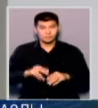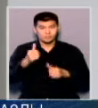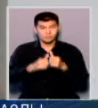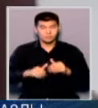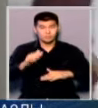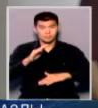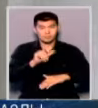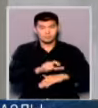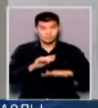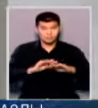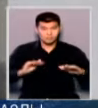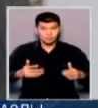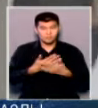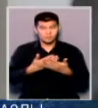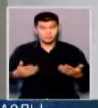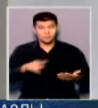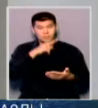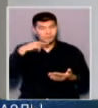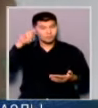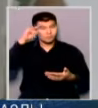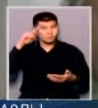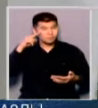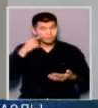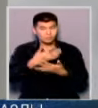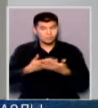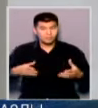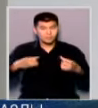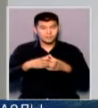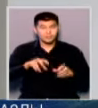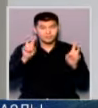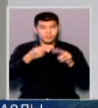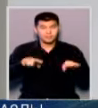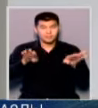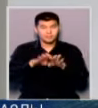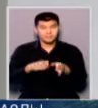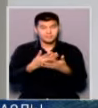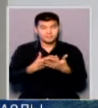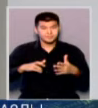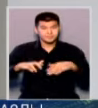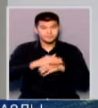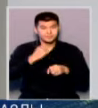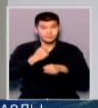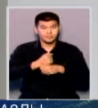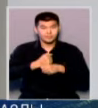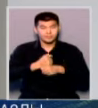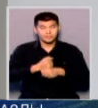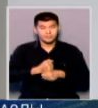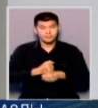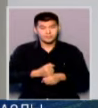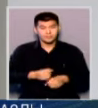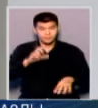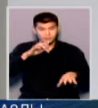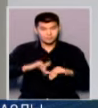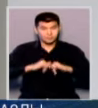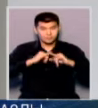осы балдардың, оқушылардың, этнос өкілдерінің жеке сауаттылығын тексеру, мемлекеттік тілдің беделін